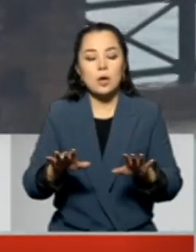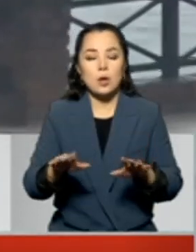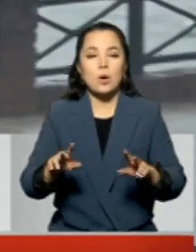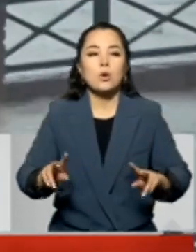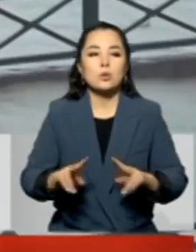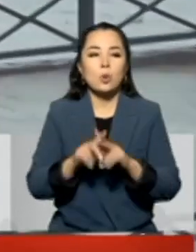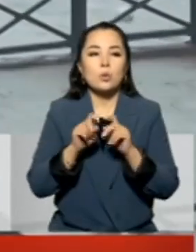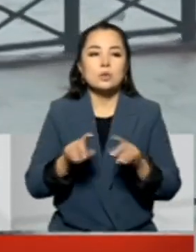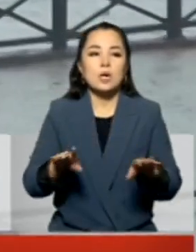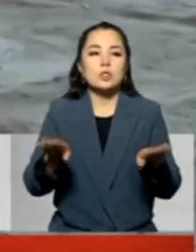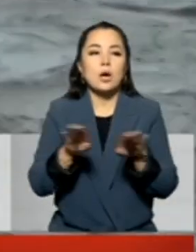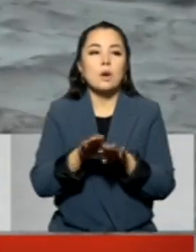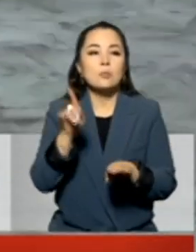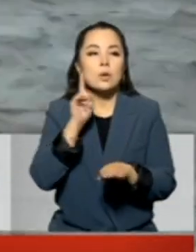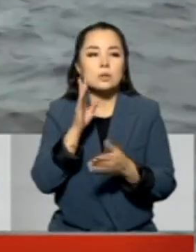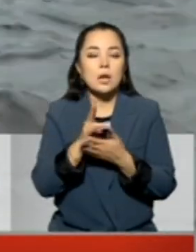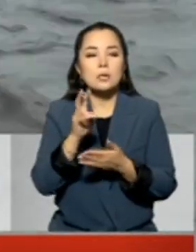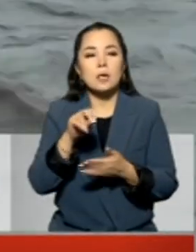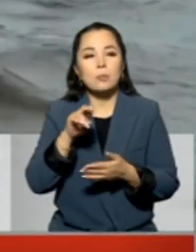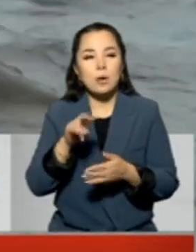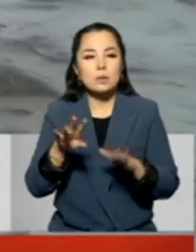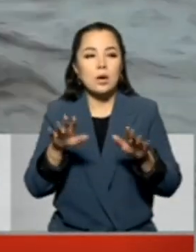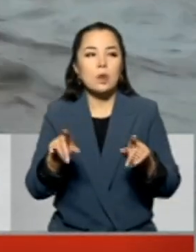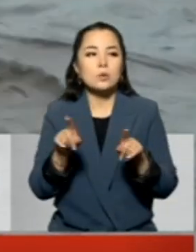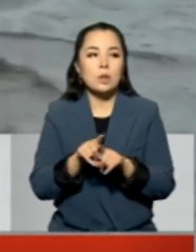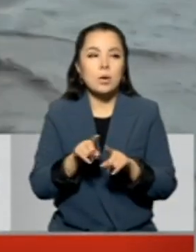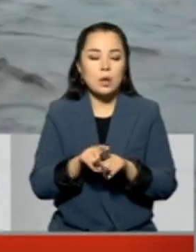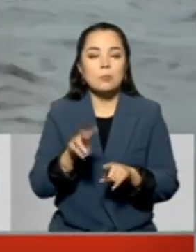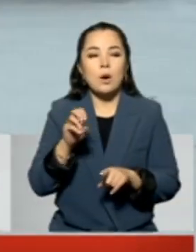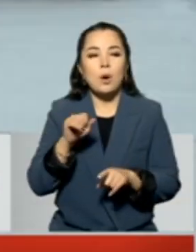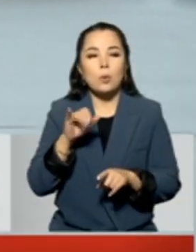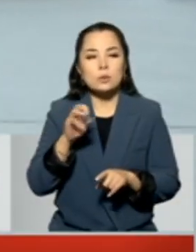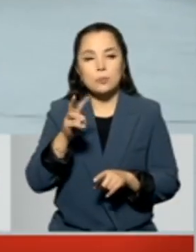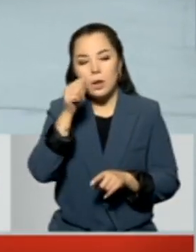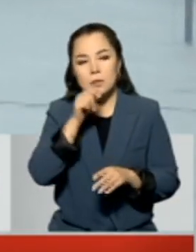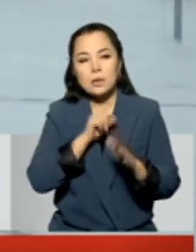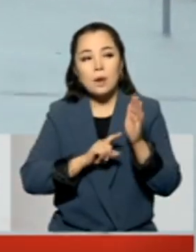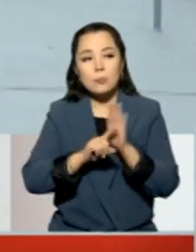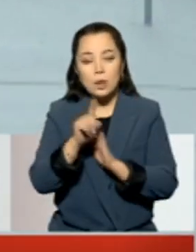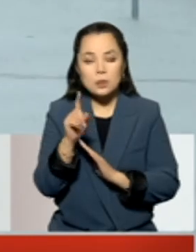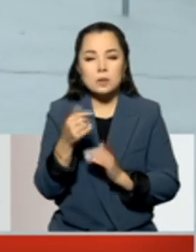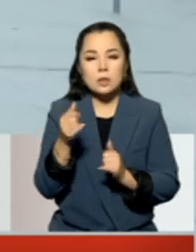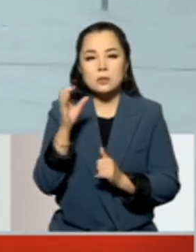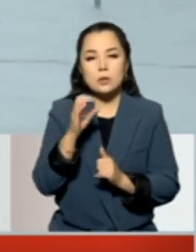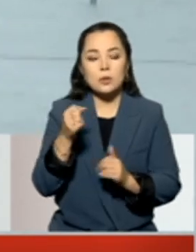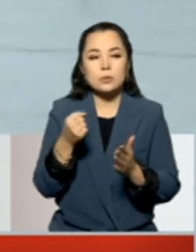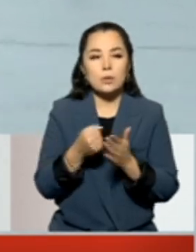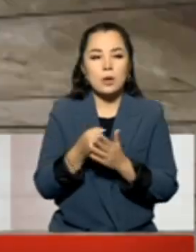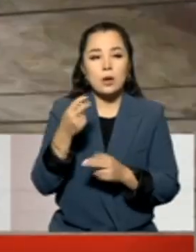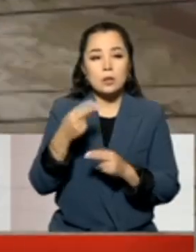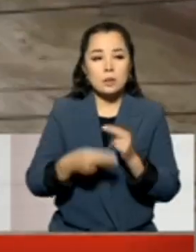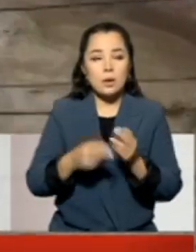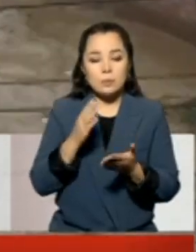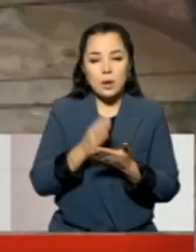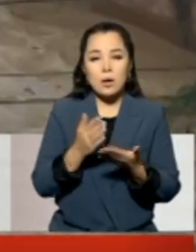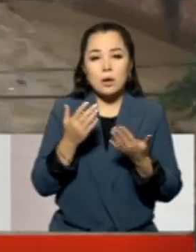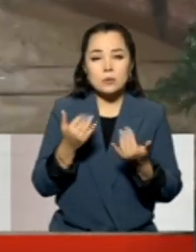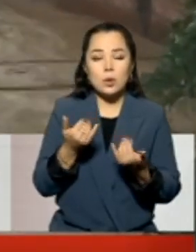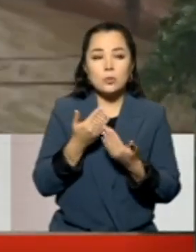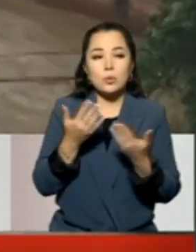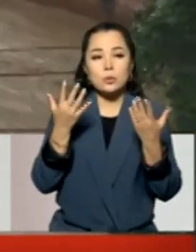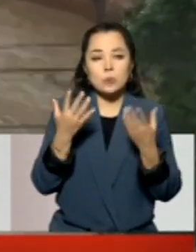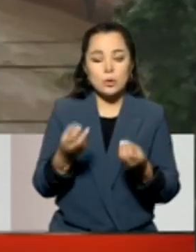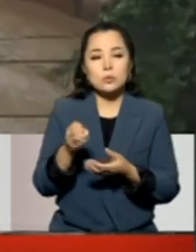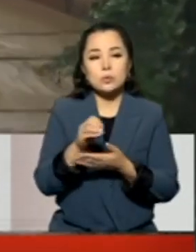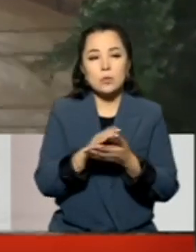колледждер уақытша жабылған. Непалда мусон жаңбырлары маусым айында басталып, әдетте қыркүйектің ортасында аяқталады. Бірақ соңғы